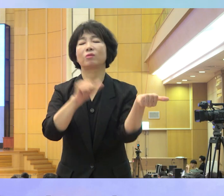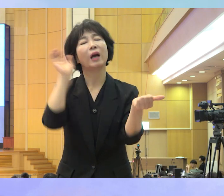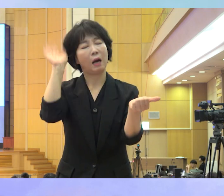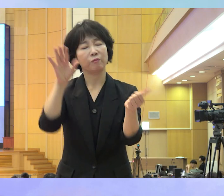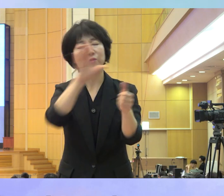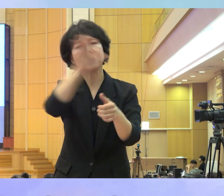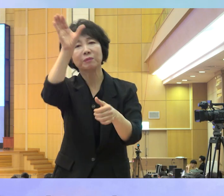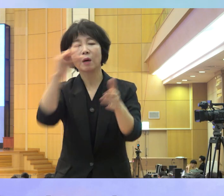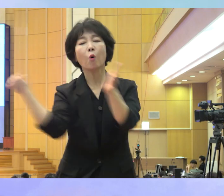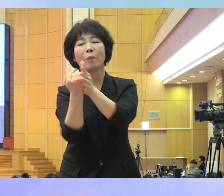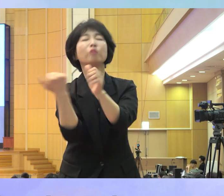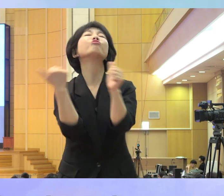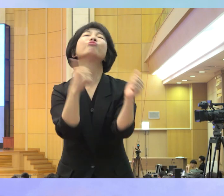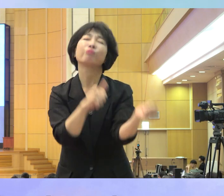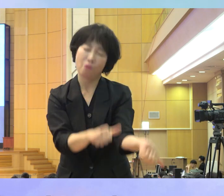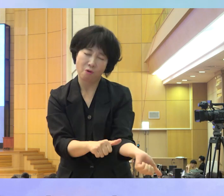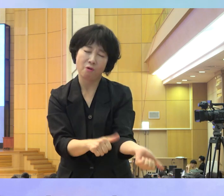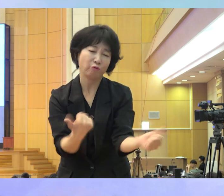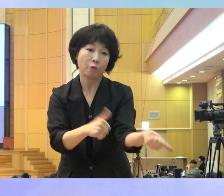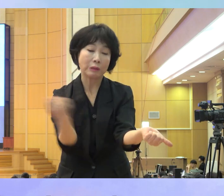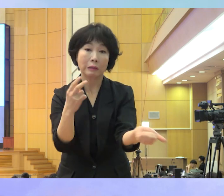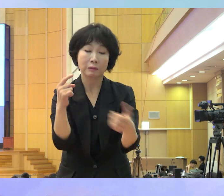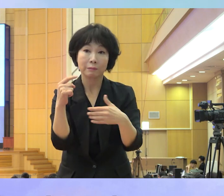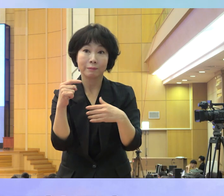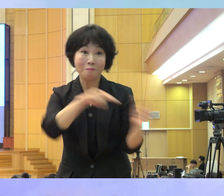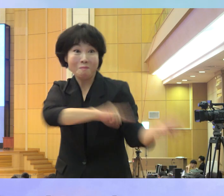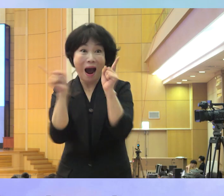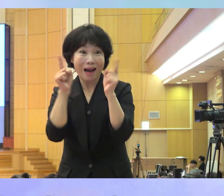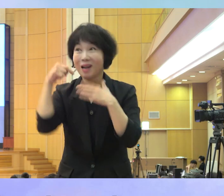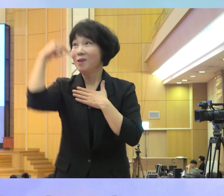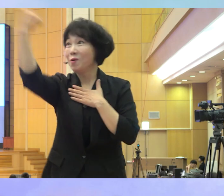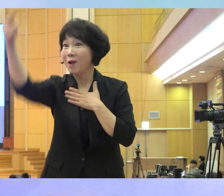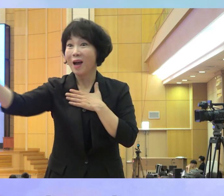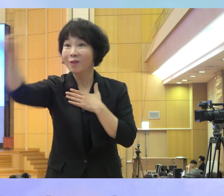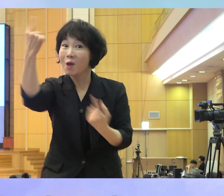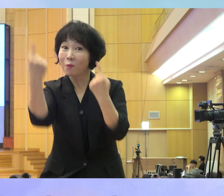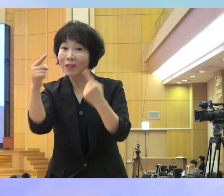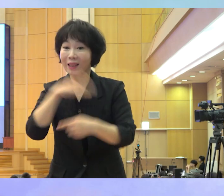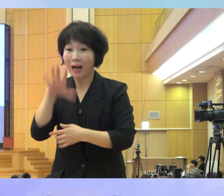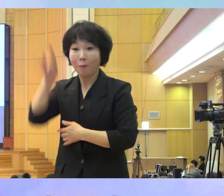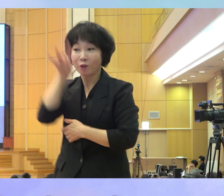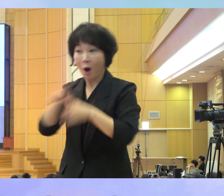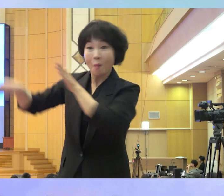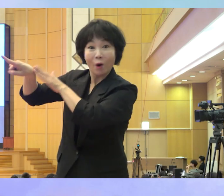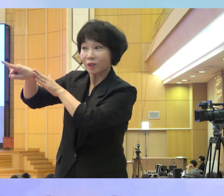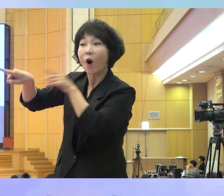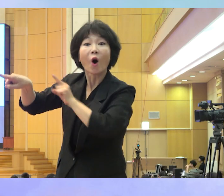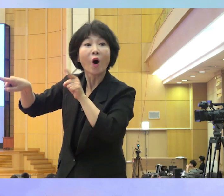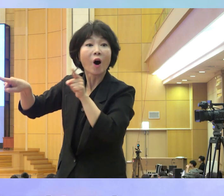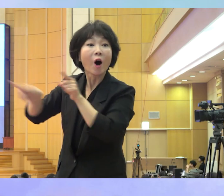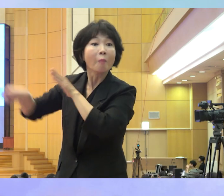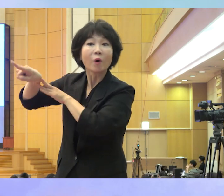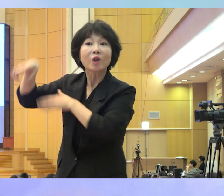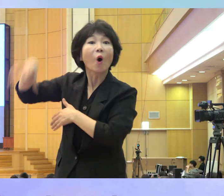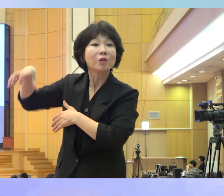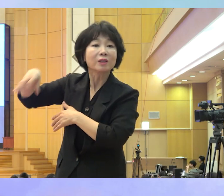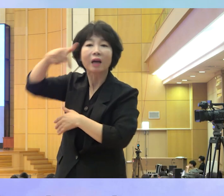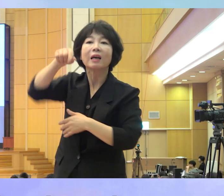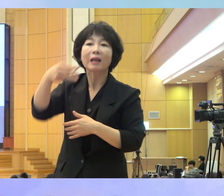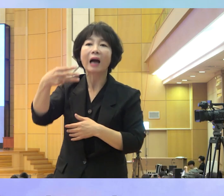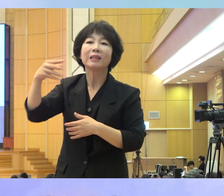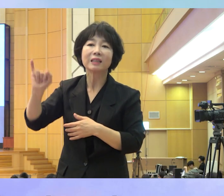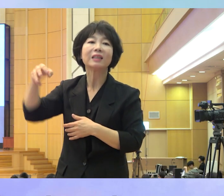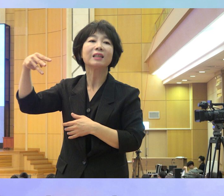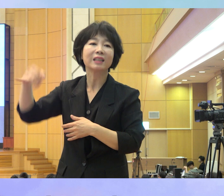후에 너희보다 먼저 어디로 간대? 갈릴리로 가리라. 예수님이 복음을